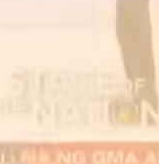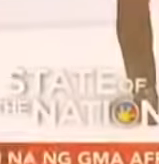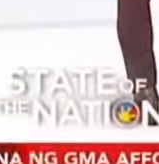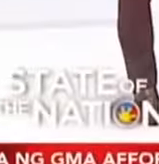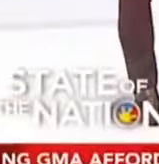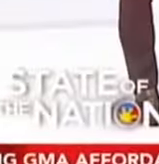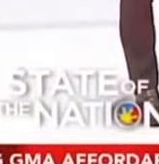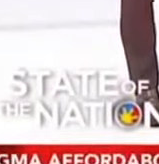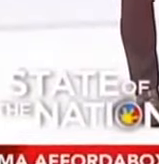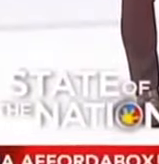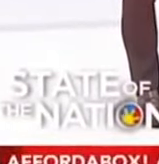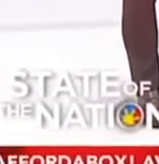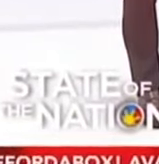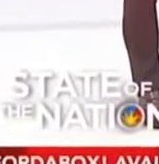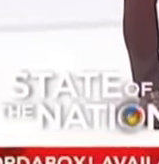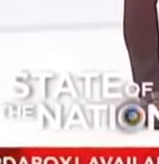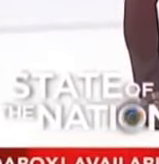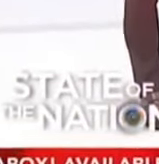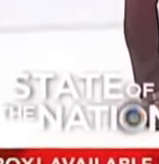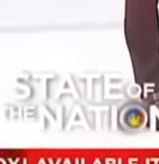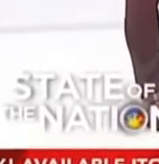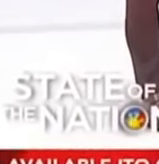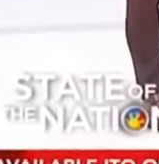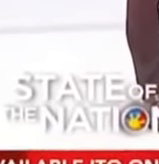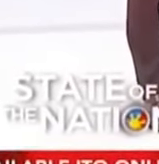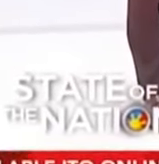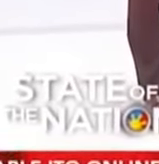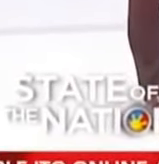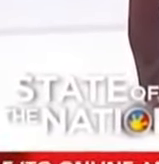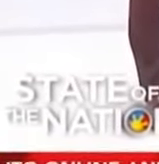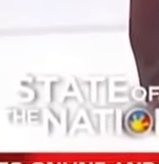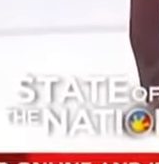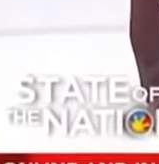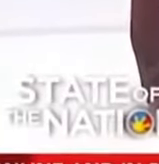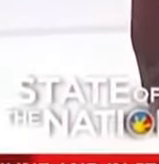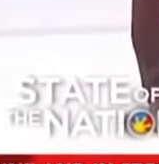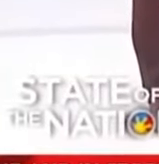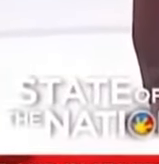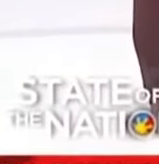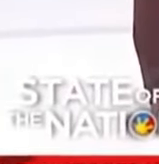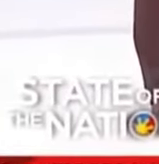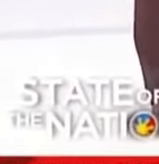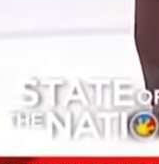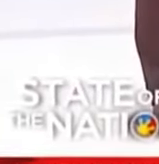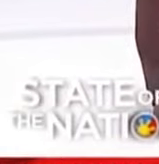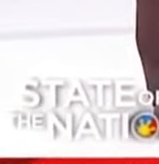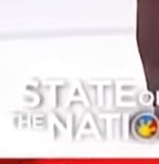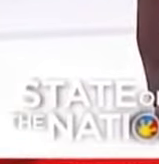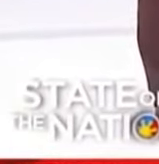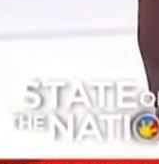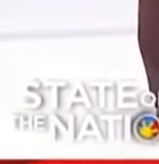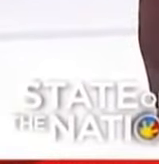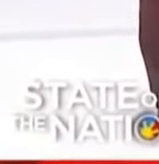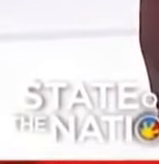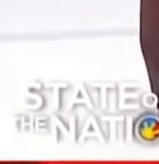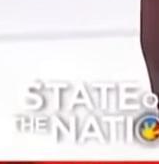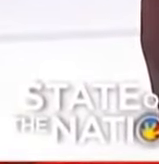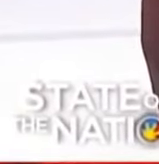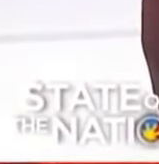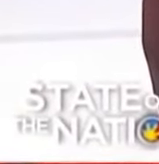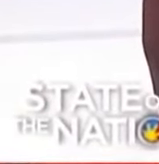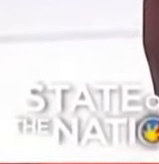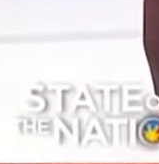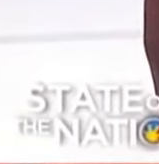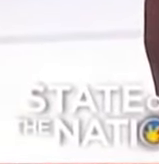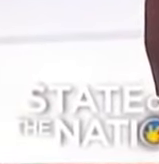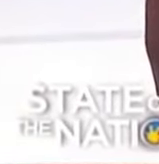COA. Maririnig sa mga balita at pinag-uusapan sa social media. Pero noon pa man, maingay na talaga